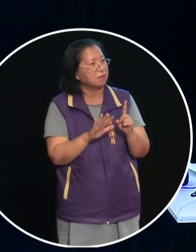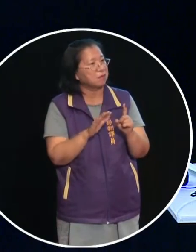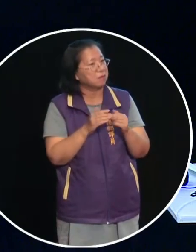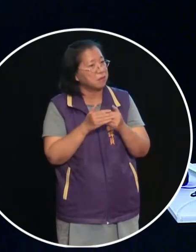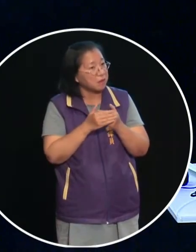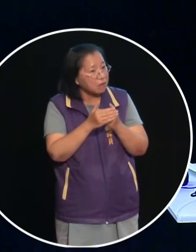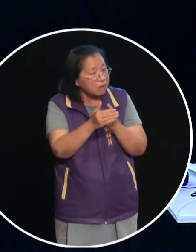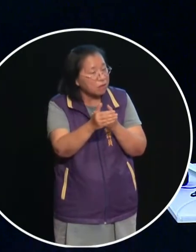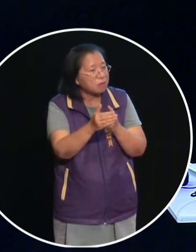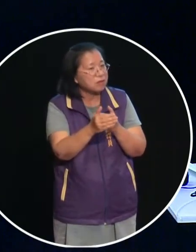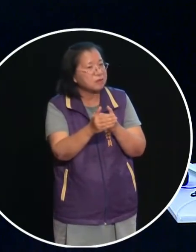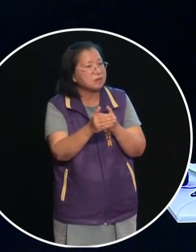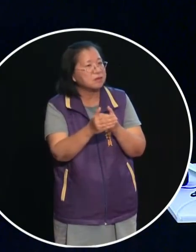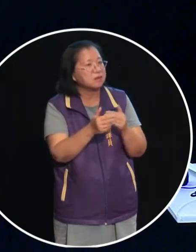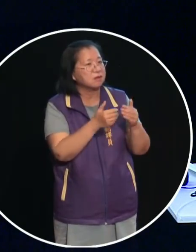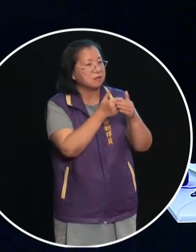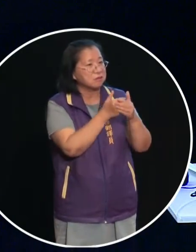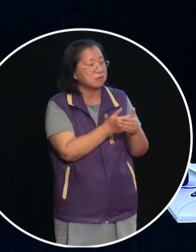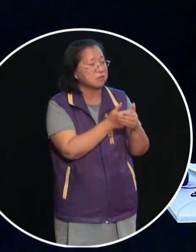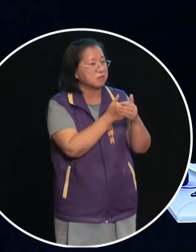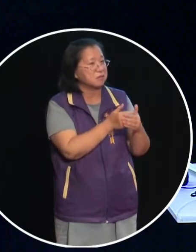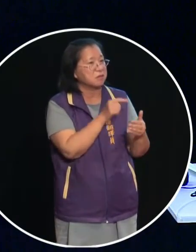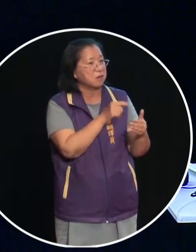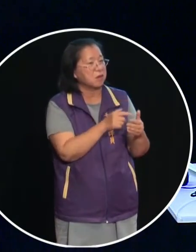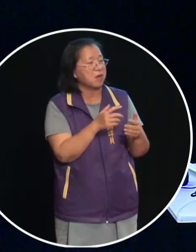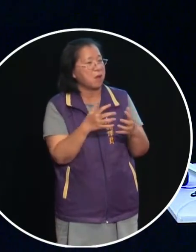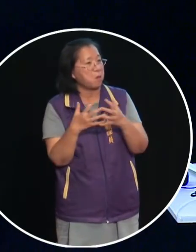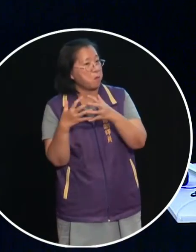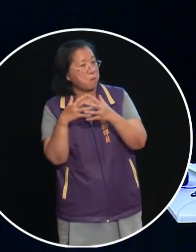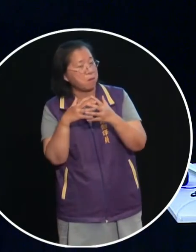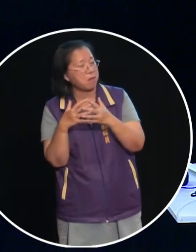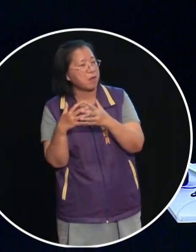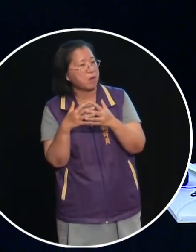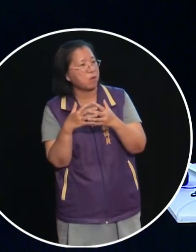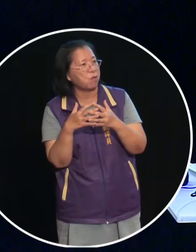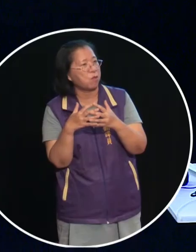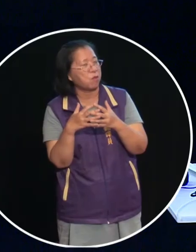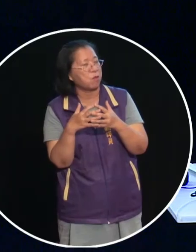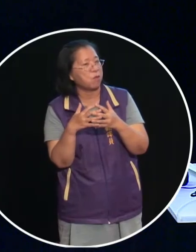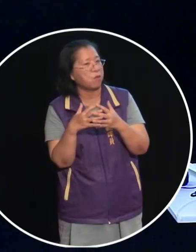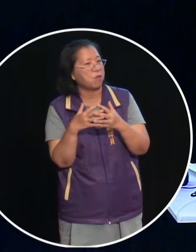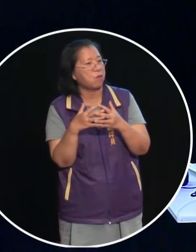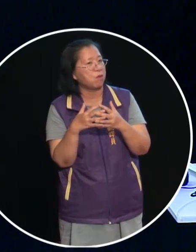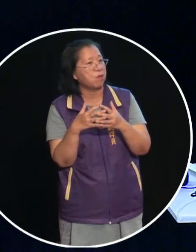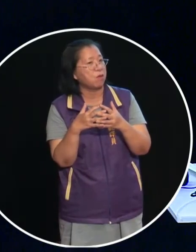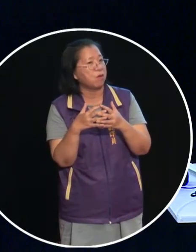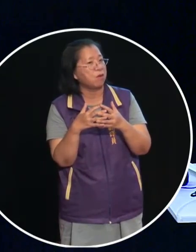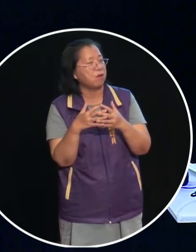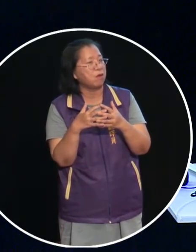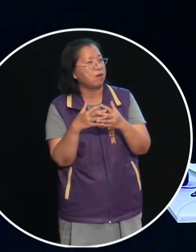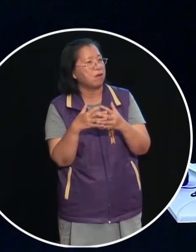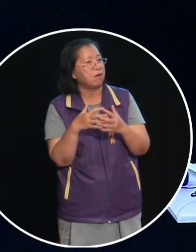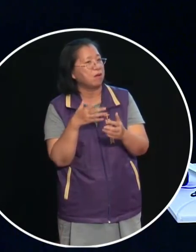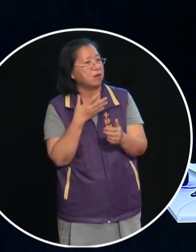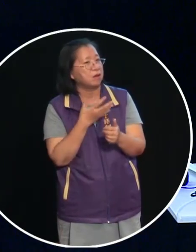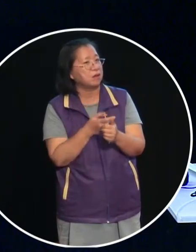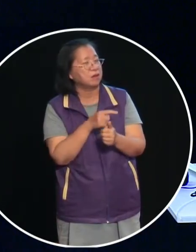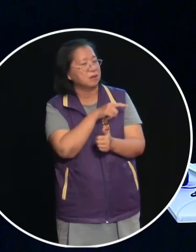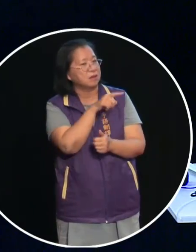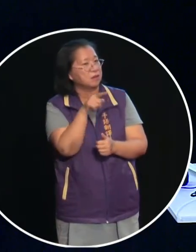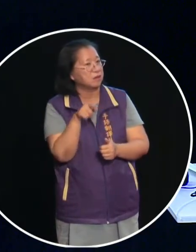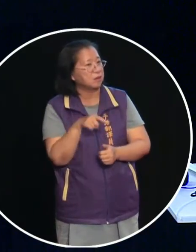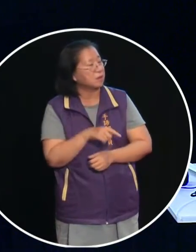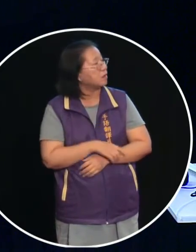是中国一直都说服美国，想要说服美国不要让费洛西来日